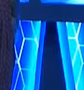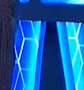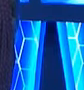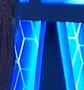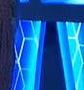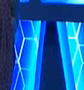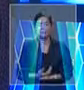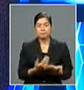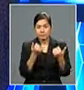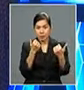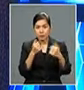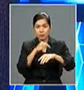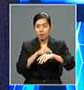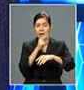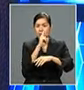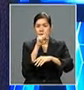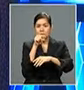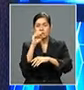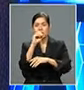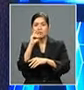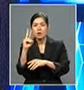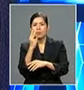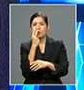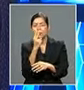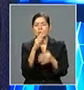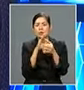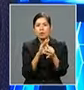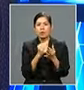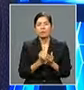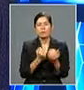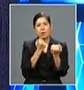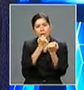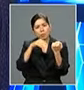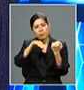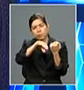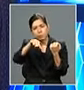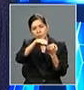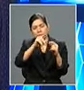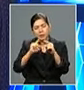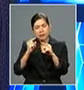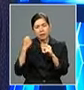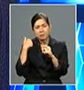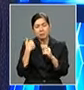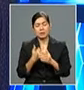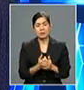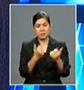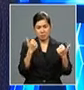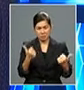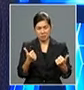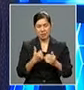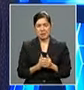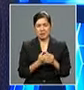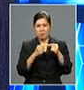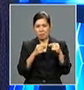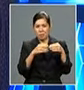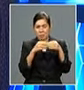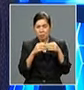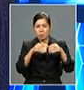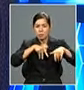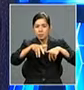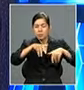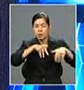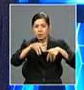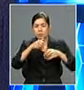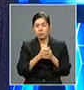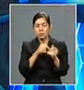ตอนนี้ก็เที่ยงกับอีก2นาทีแล้วนะครับไปดูการจราจรกันหน่อยกับพี่จอนะครับและนอกจากนี้วันนี้ครับมีเรื่องร้องเรียนมาจากชาววิเชียรบุรีเรื่องร